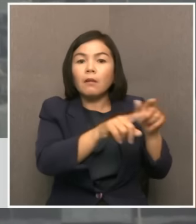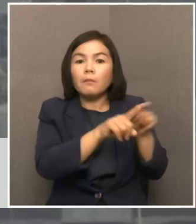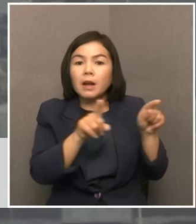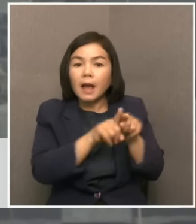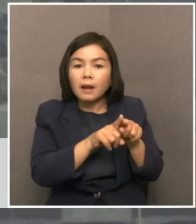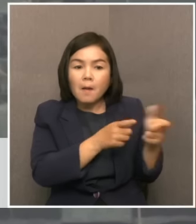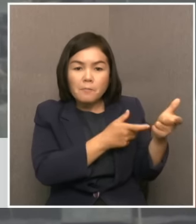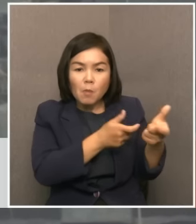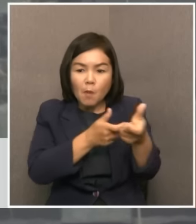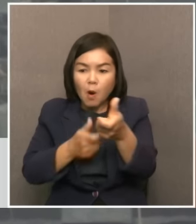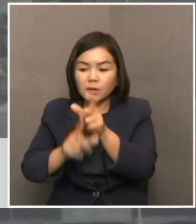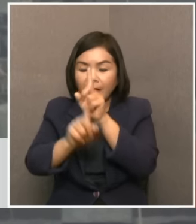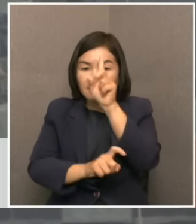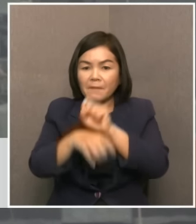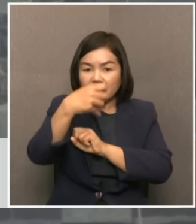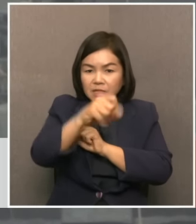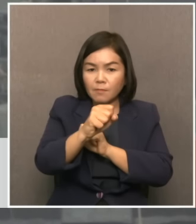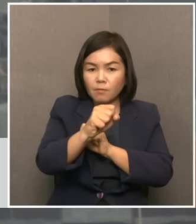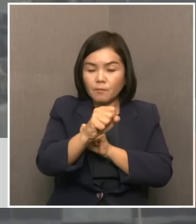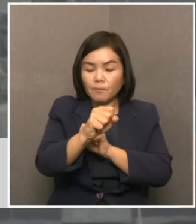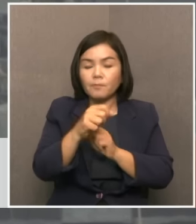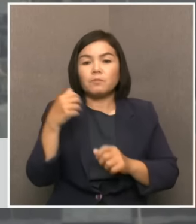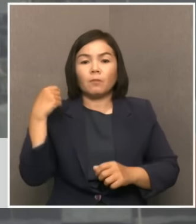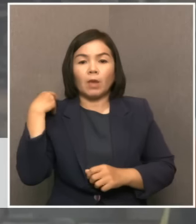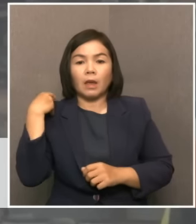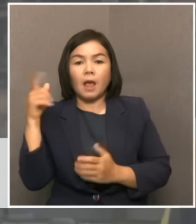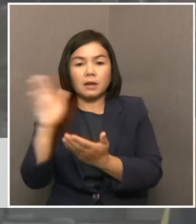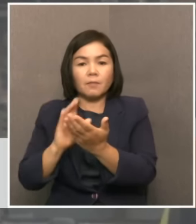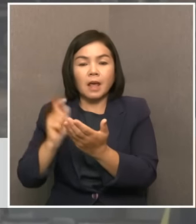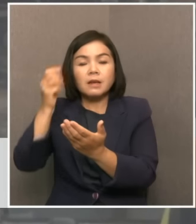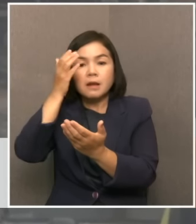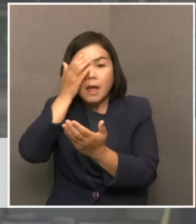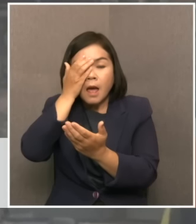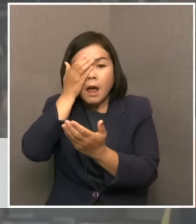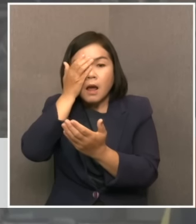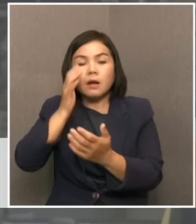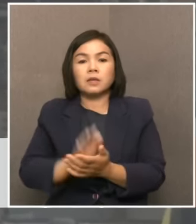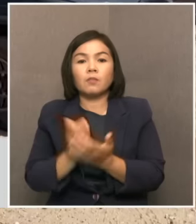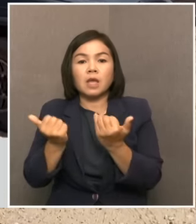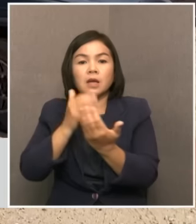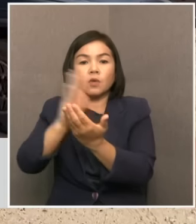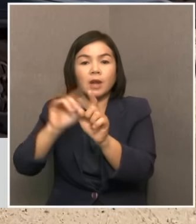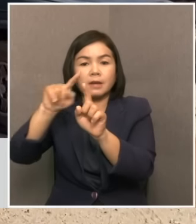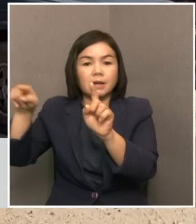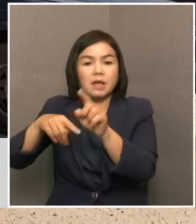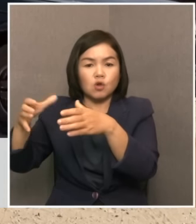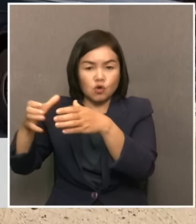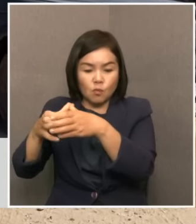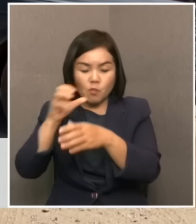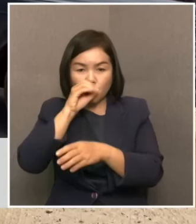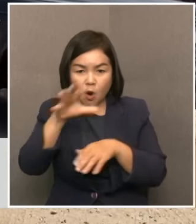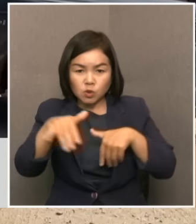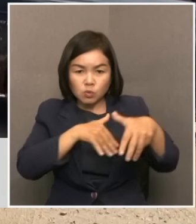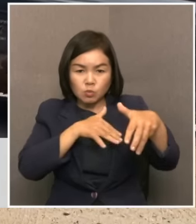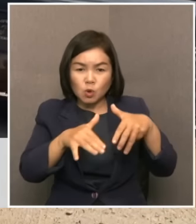ไปแล้วหลายสิบคนในราฟาขณะที่ The Guardian สื่อสหราชอาณาจักรค่ะได้รายงานว่าชาวเมืองราฟาอ